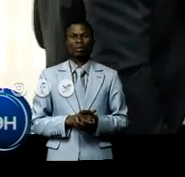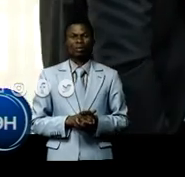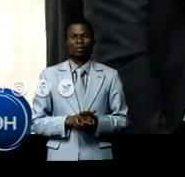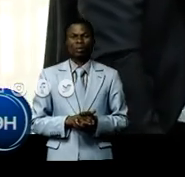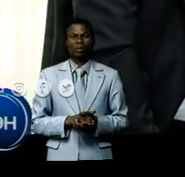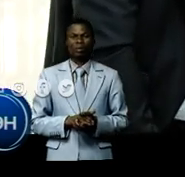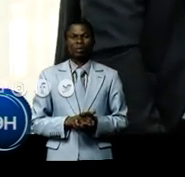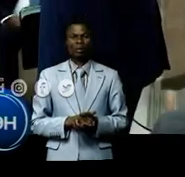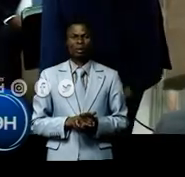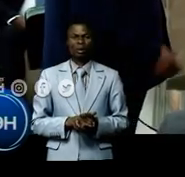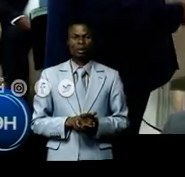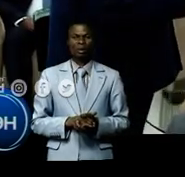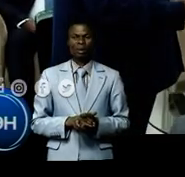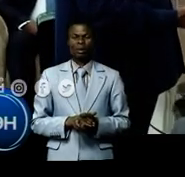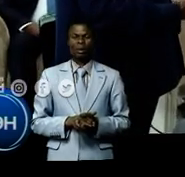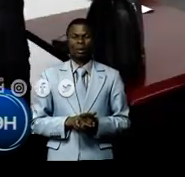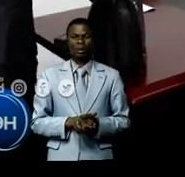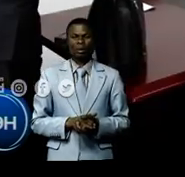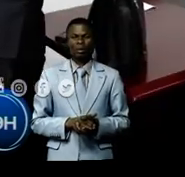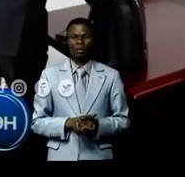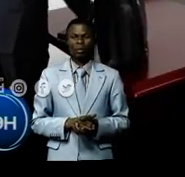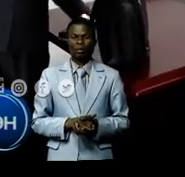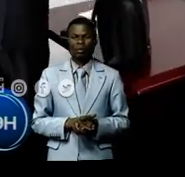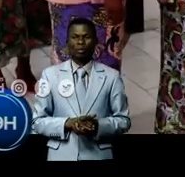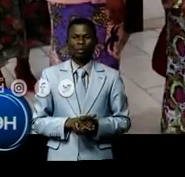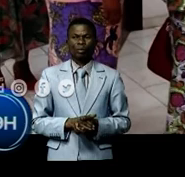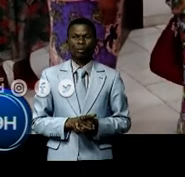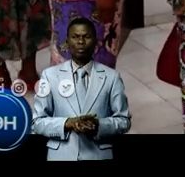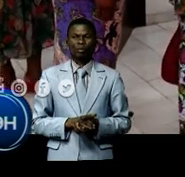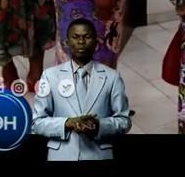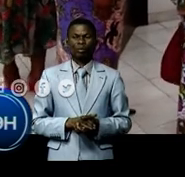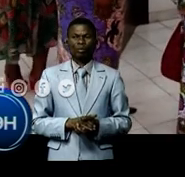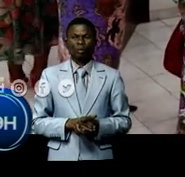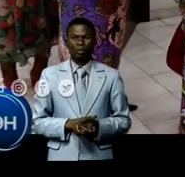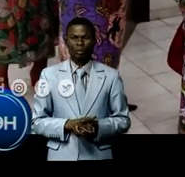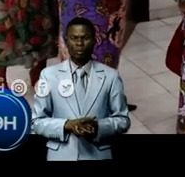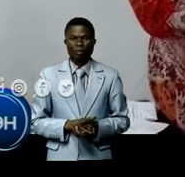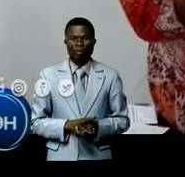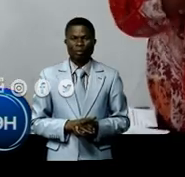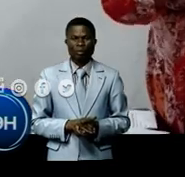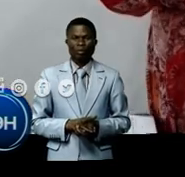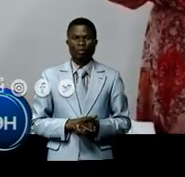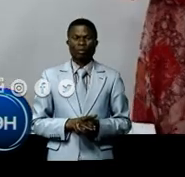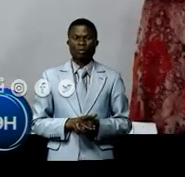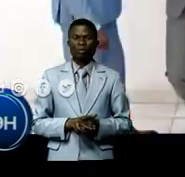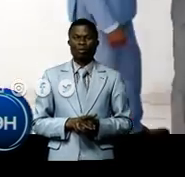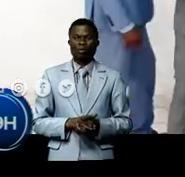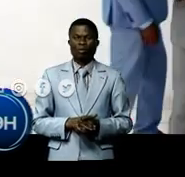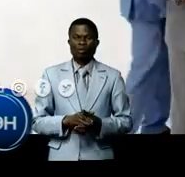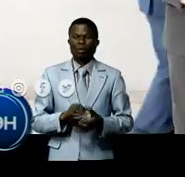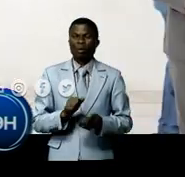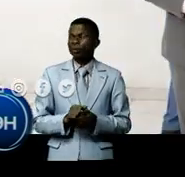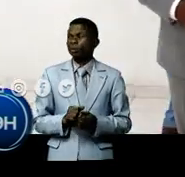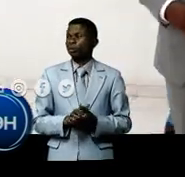La Covid-19 se maîtrise, mais pas question de baisser la garde face à la pandémie. Pour des discussions qui dépassent généralement